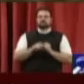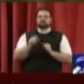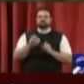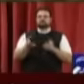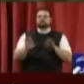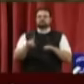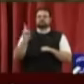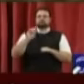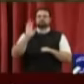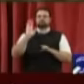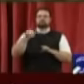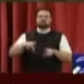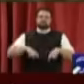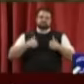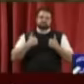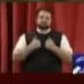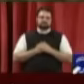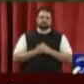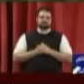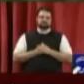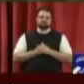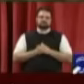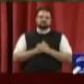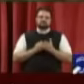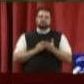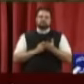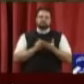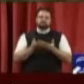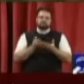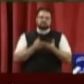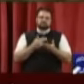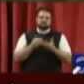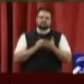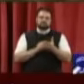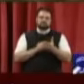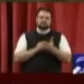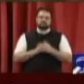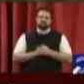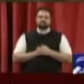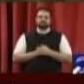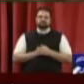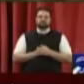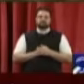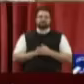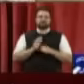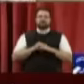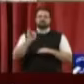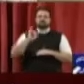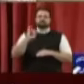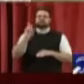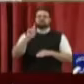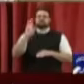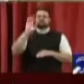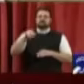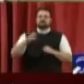mori, să moară, nu te lasă străiești. Pagina, pagina. medie, ne uităm acum. Zim, pagina. Pe cine nu... Pe cine nu lași să mori?